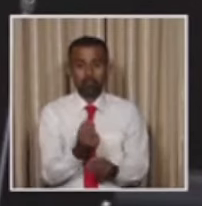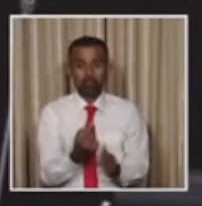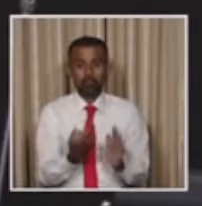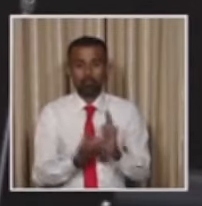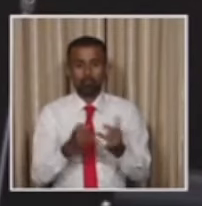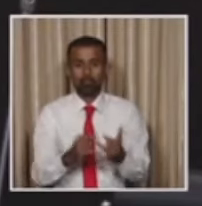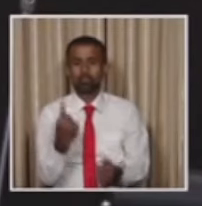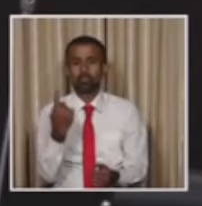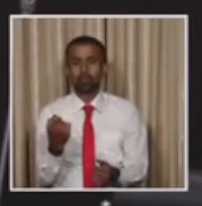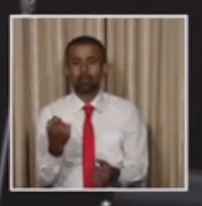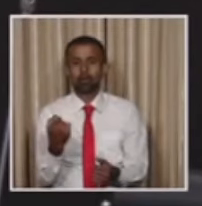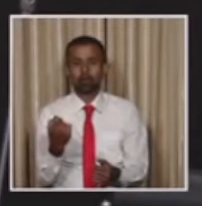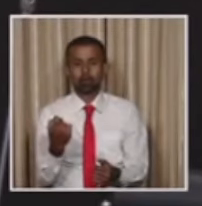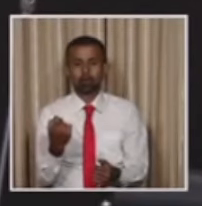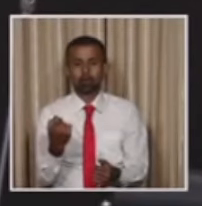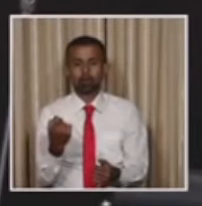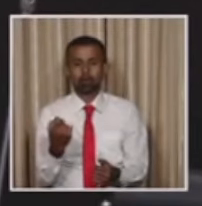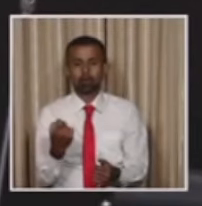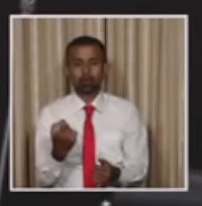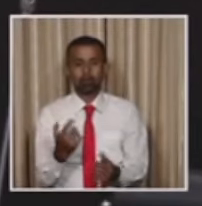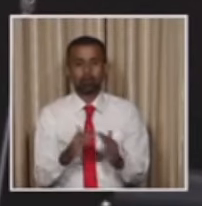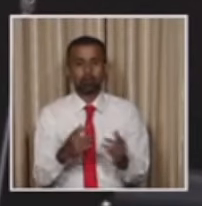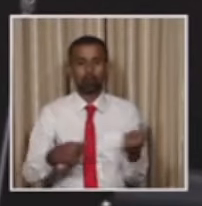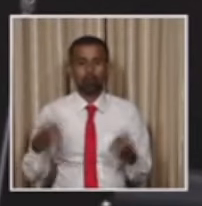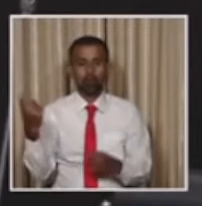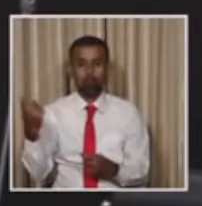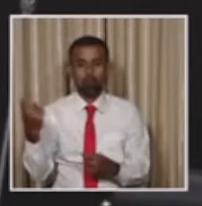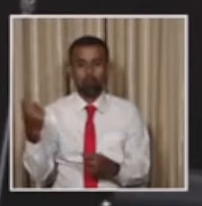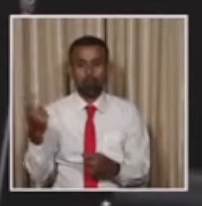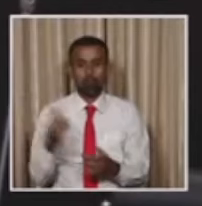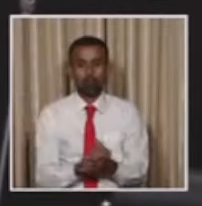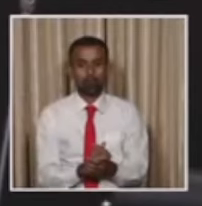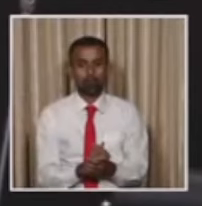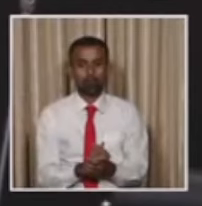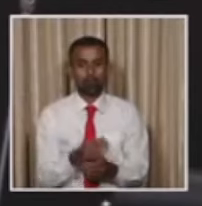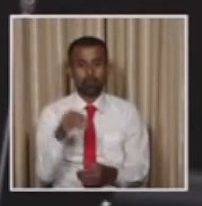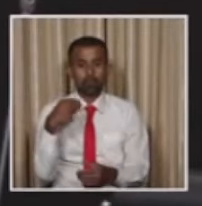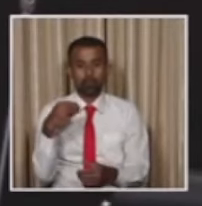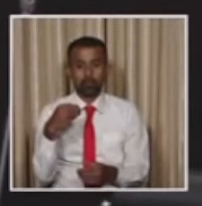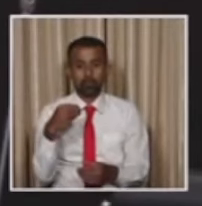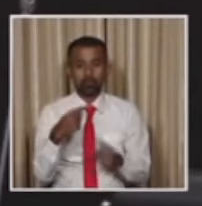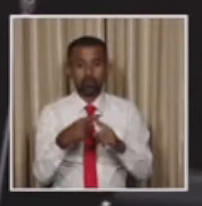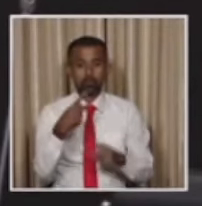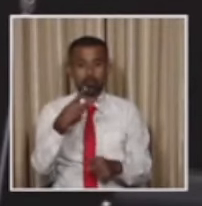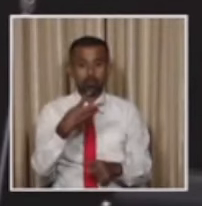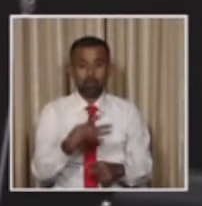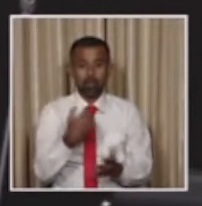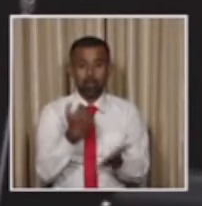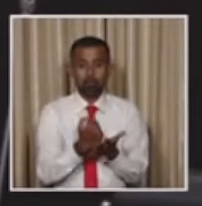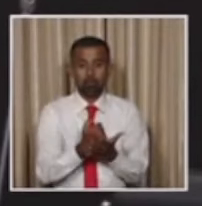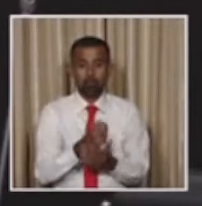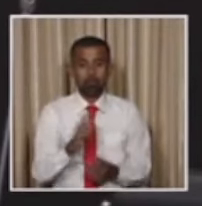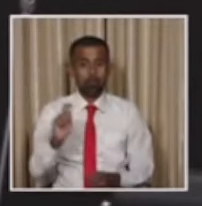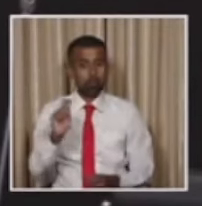1000 වටිනාකමට. එතකොට මේ දේපල විකුණලා ඒ ණය මුදල වගේ 3-4 ගුණයක් බැංකු